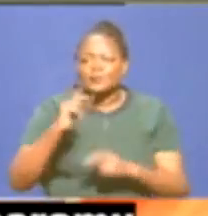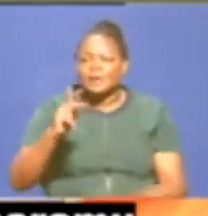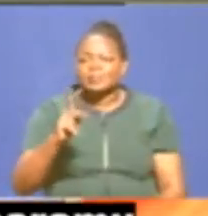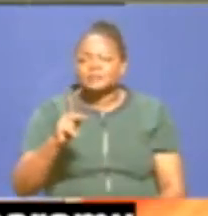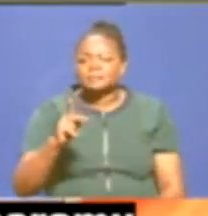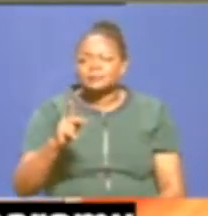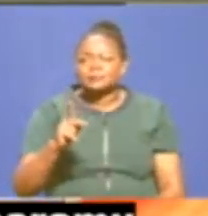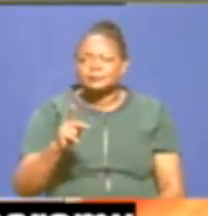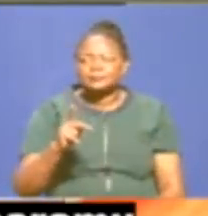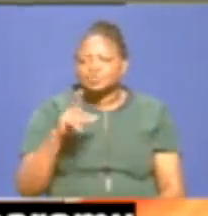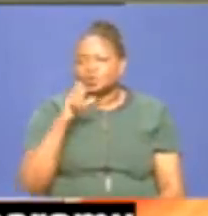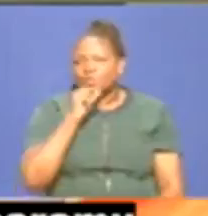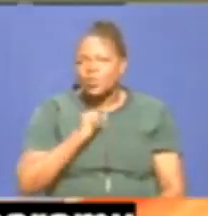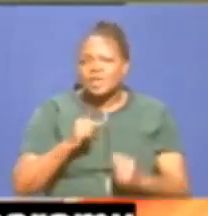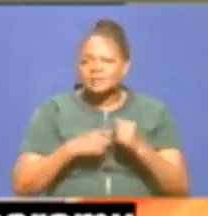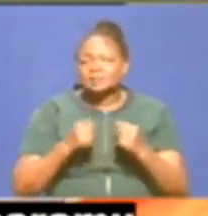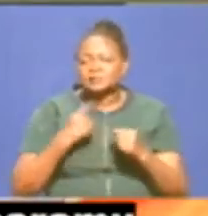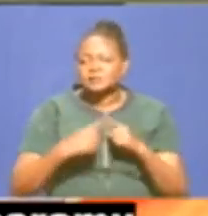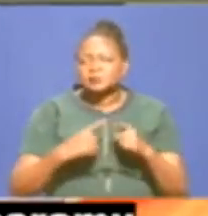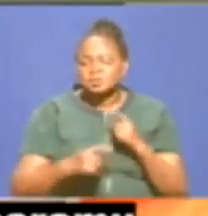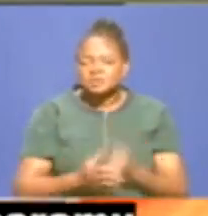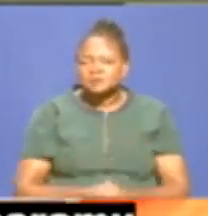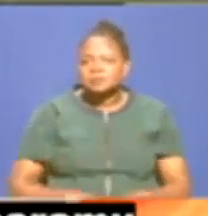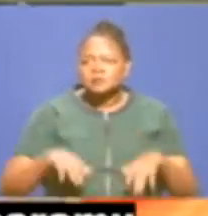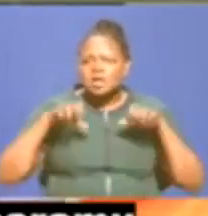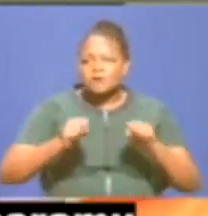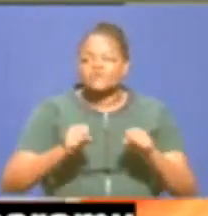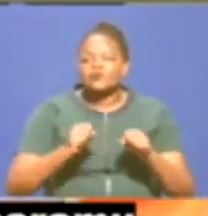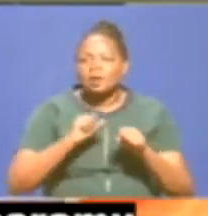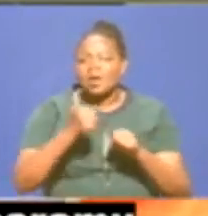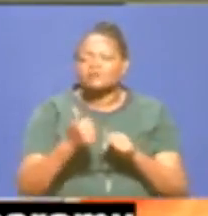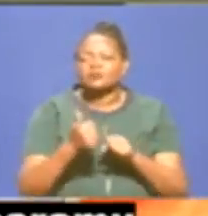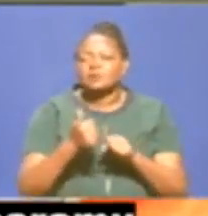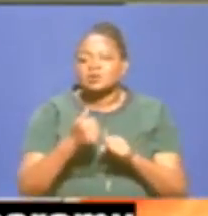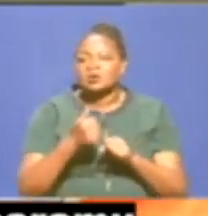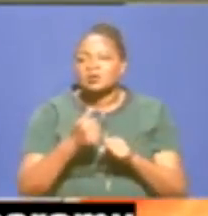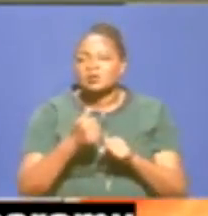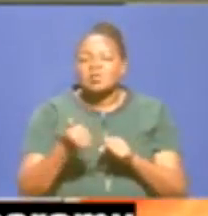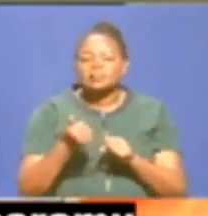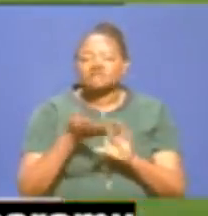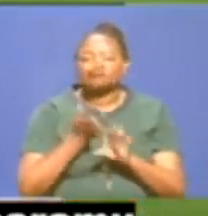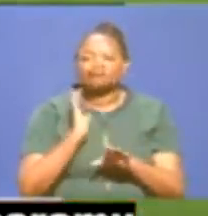mwenye umri wa miaka 60 amechukua usukani baada ya kuondoka kwa Mreno Manuel Vaz.